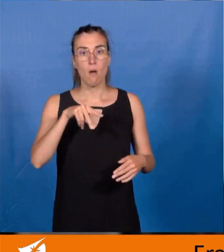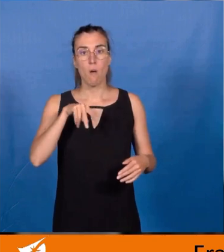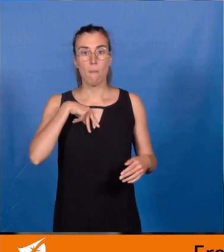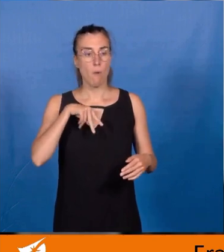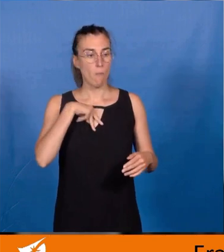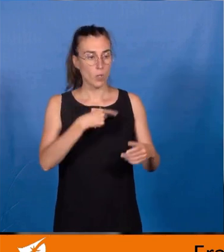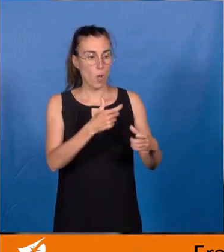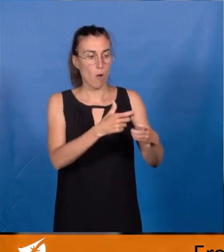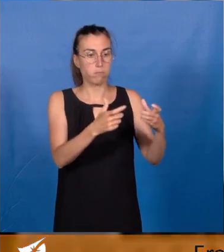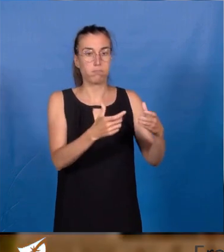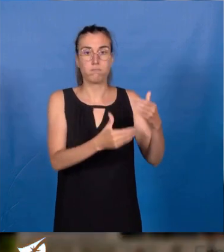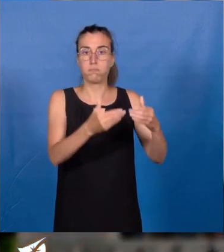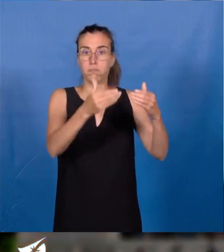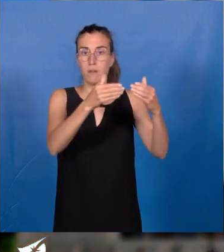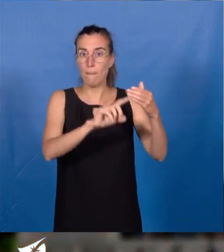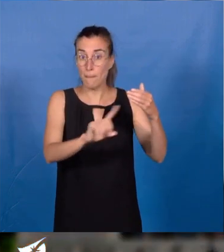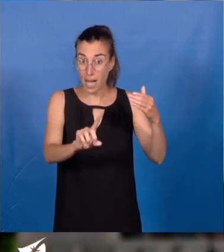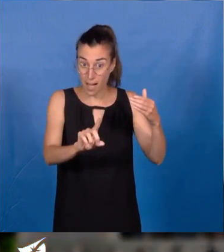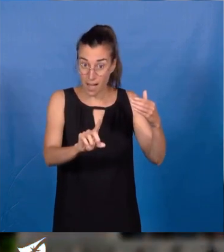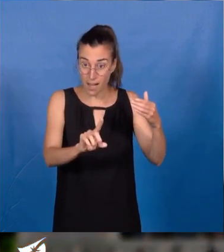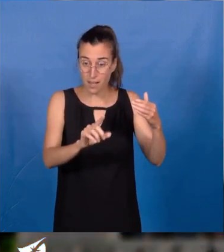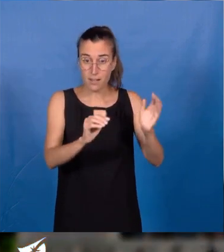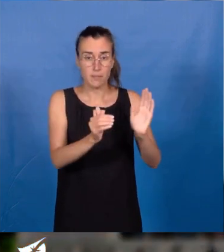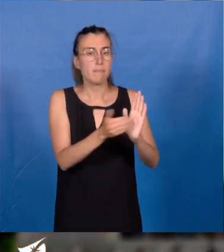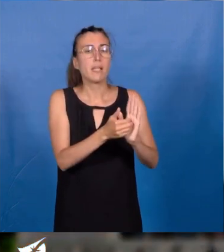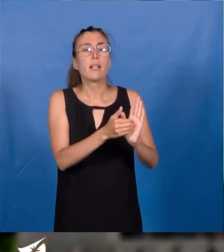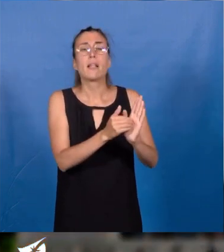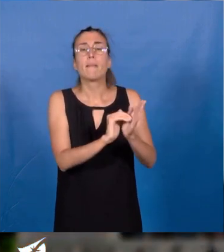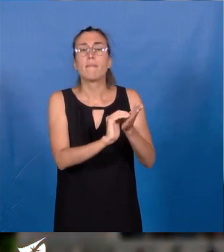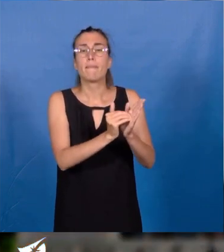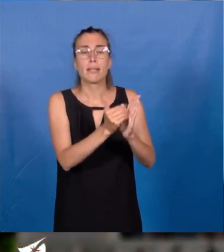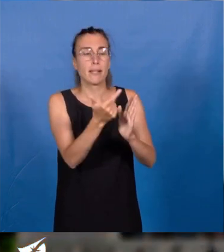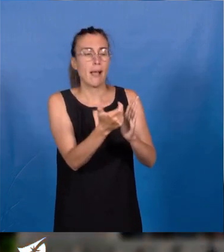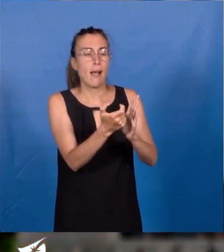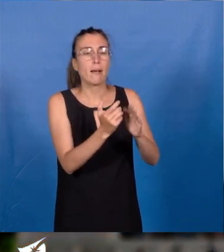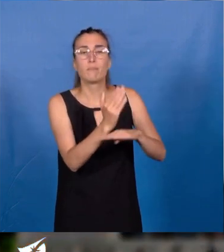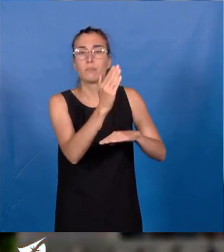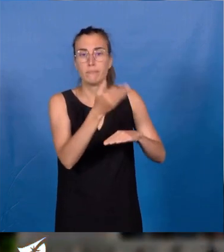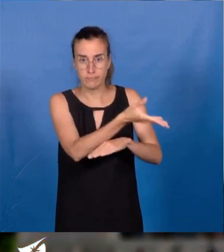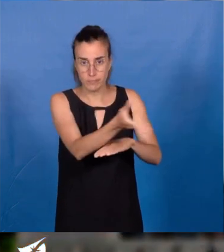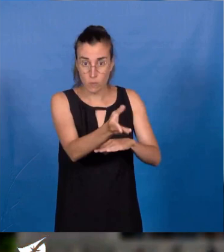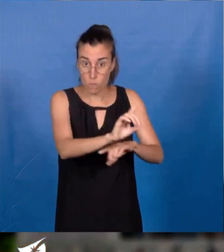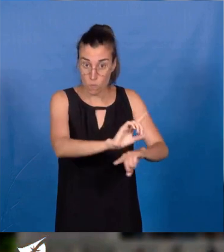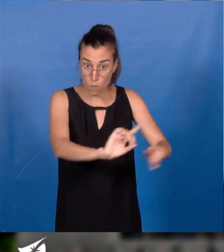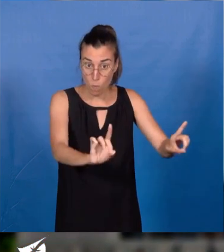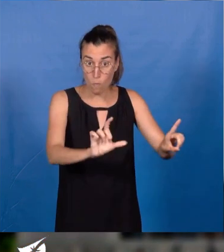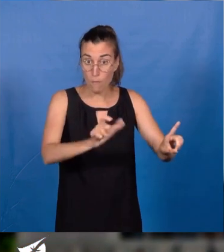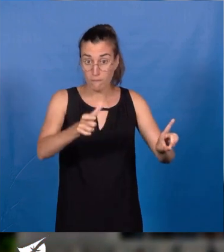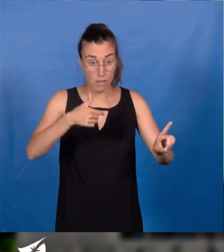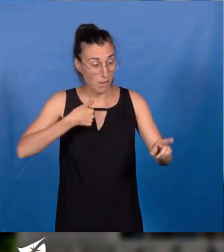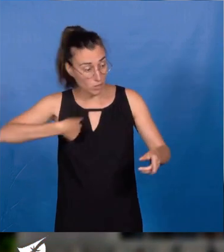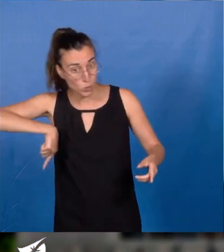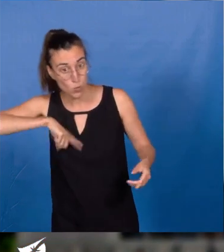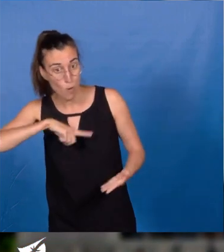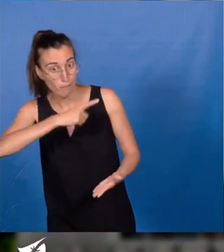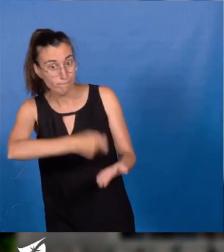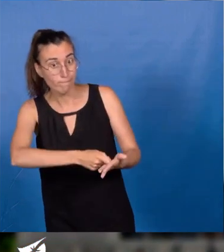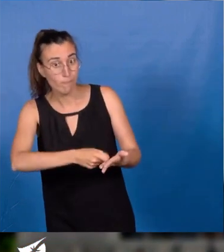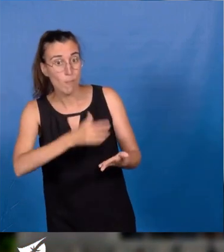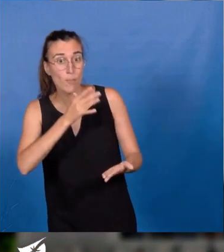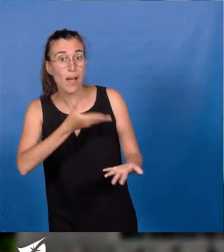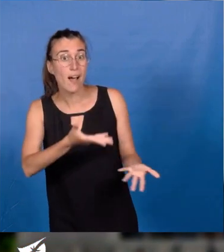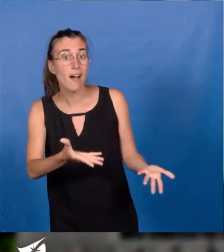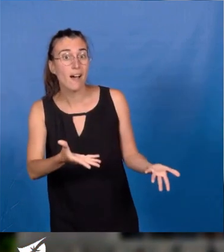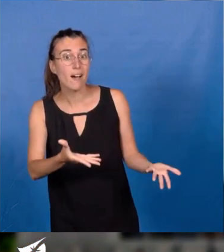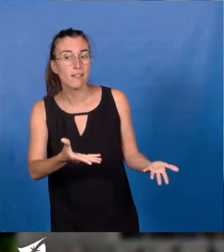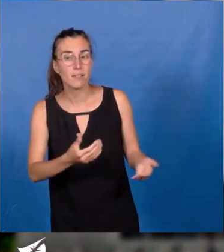1000 m², nous n'aurons pas de logements sociaux à acheter en VFA. Donc c'est un enjeu qui nécessite